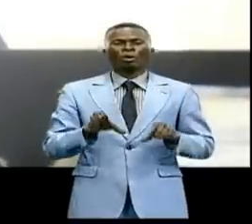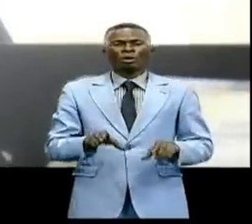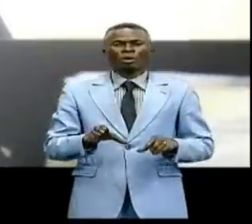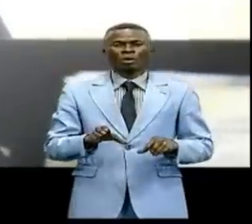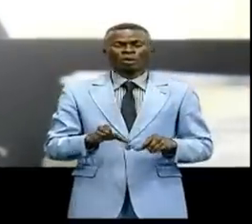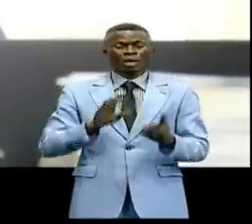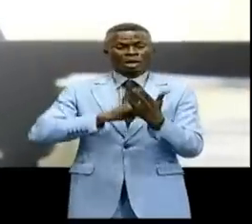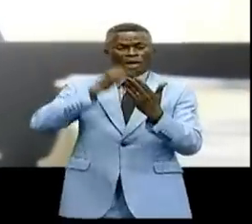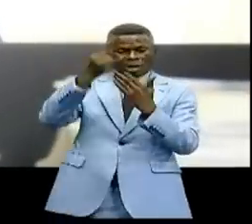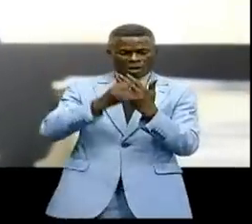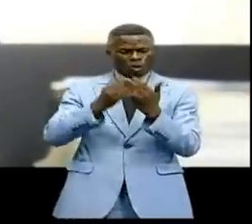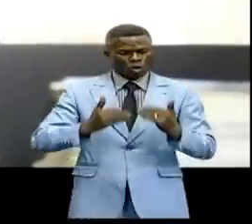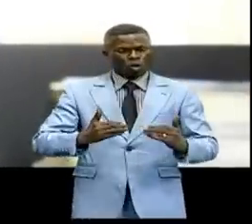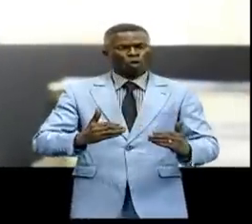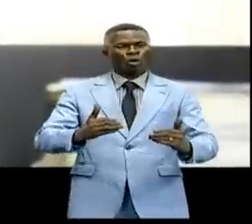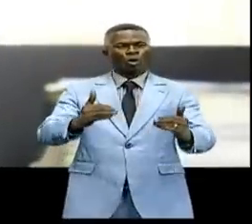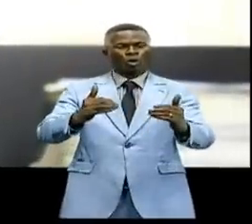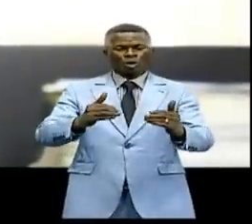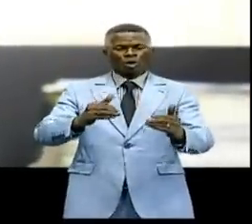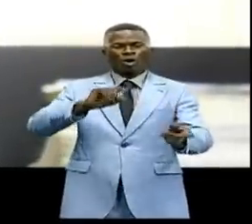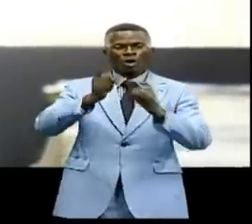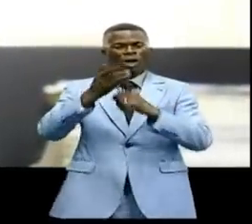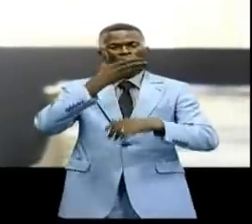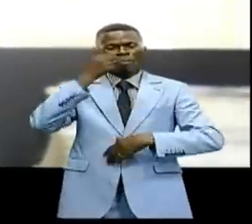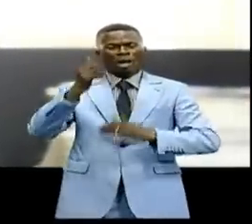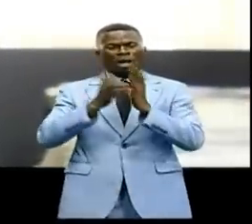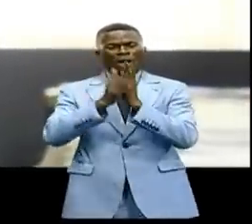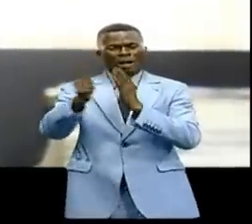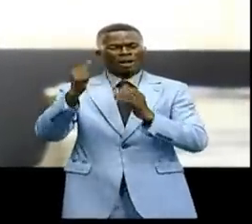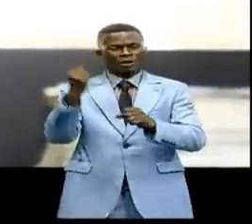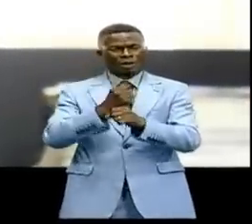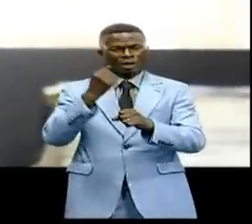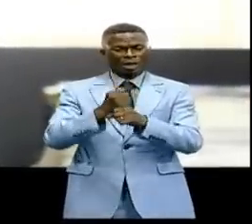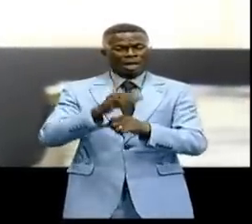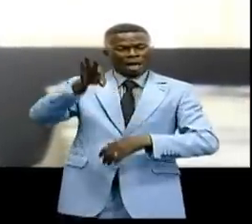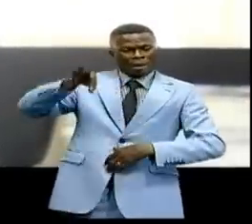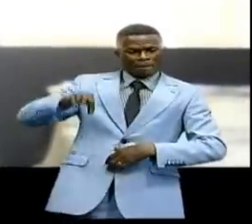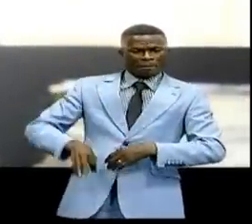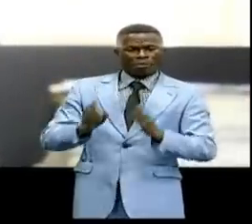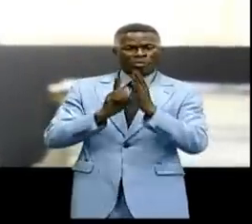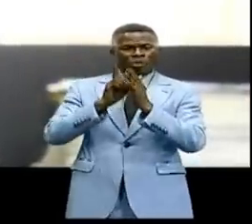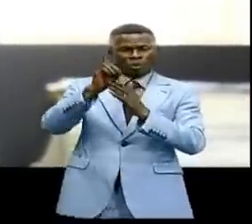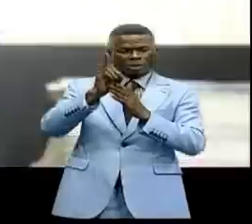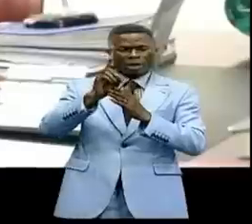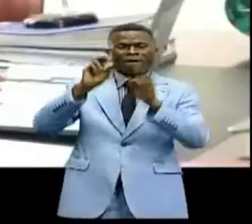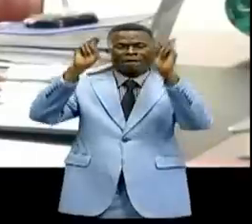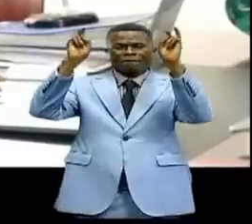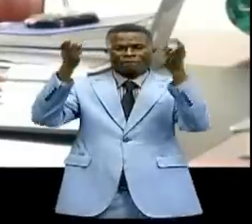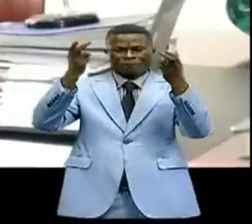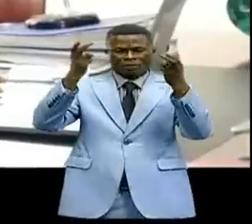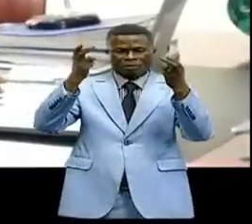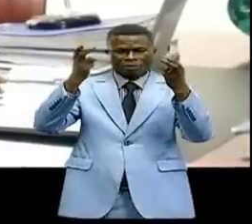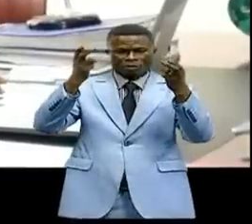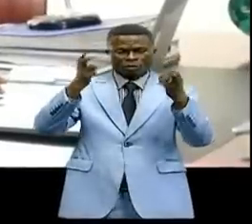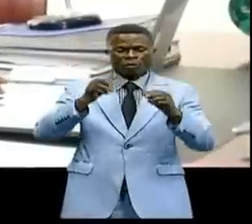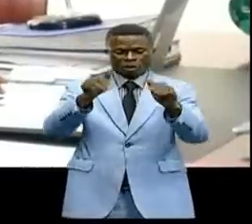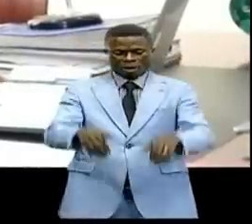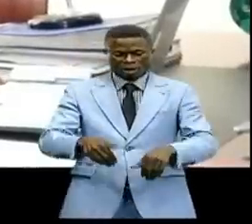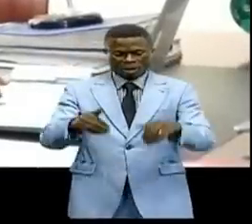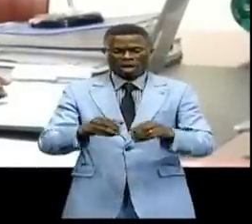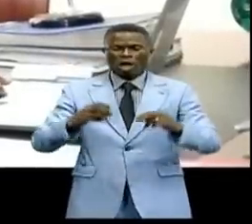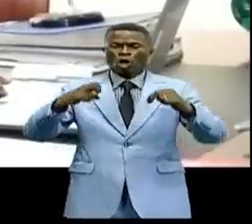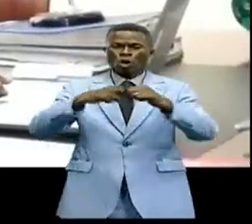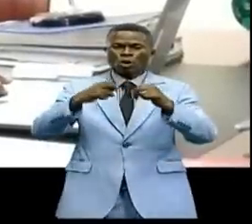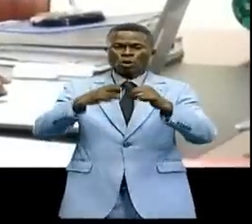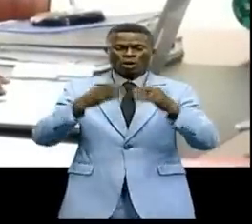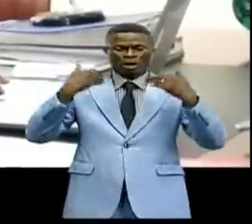Ces projets poursuivent l'amélioration de la qualité des services au bénéfice du développement urbain, de l'agriculture, de l'énergie,